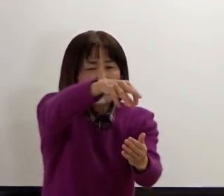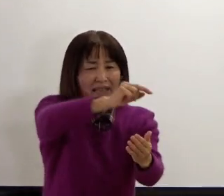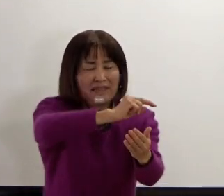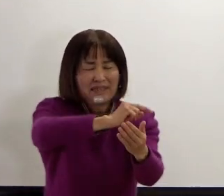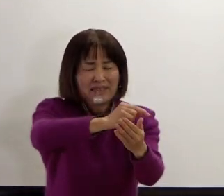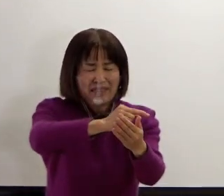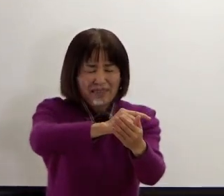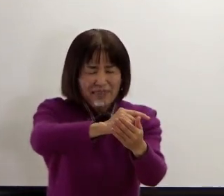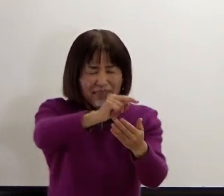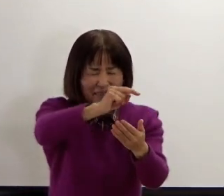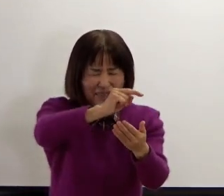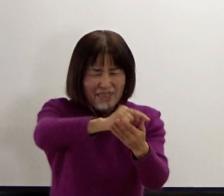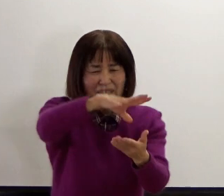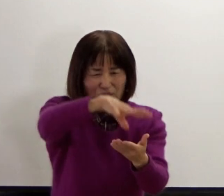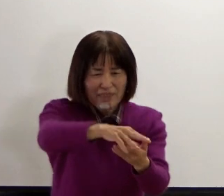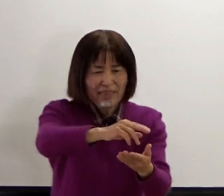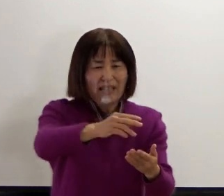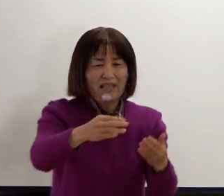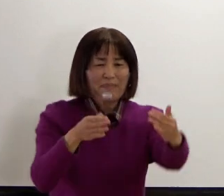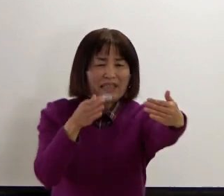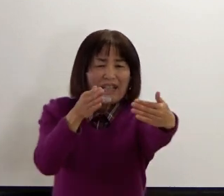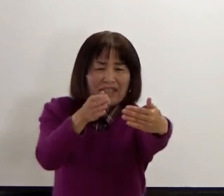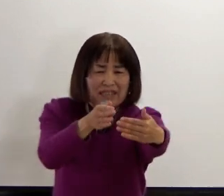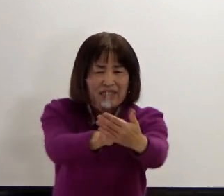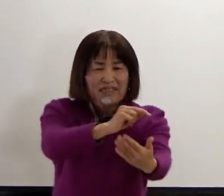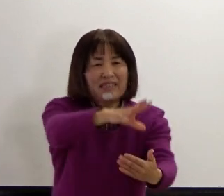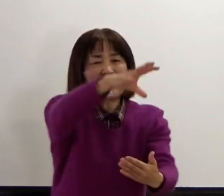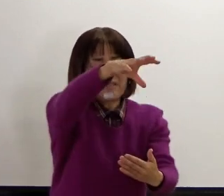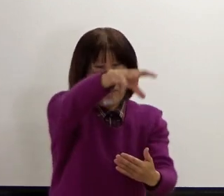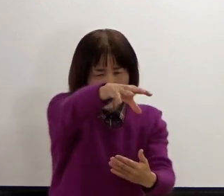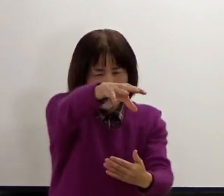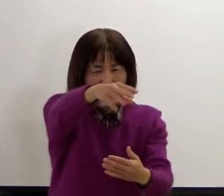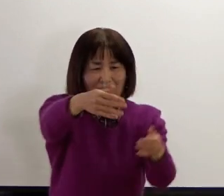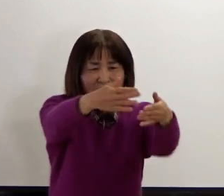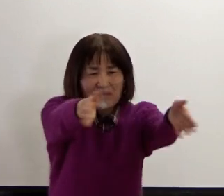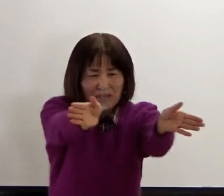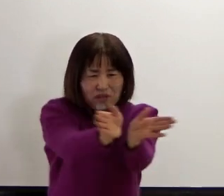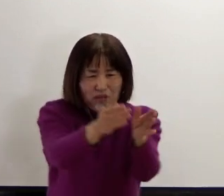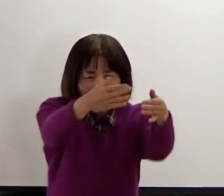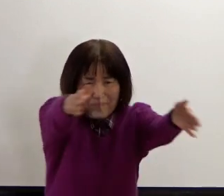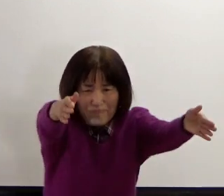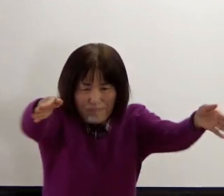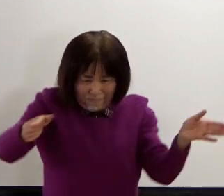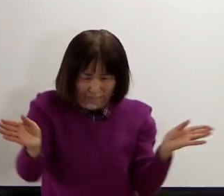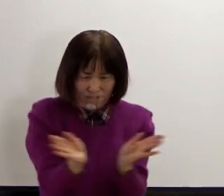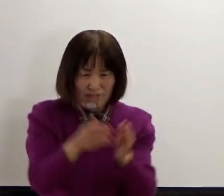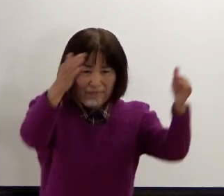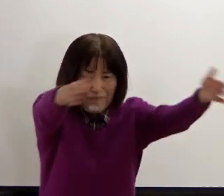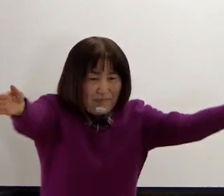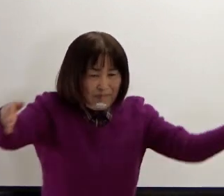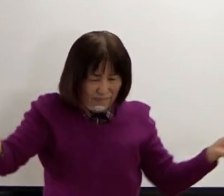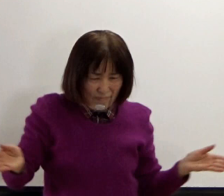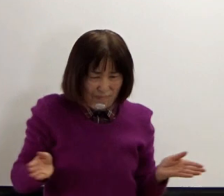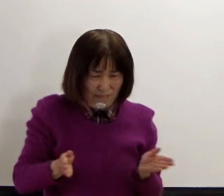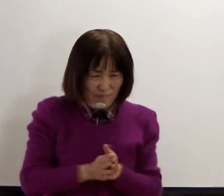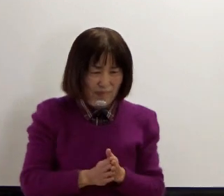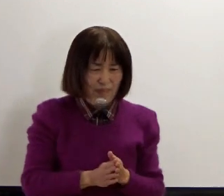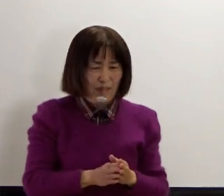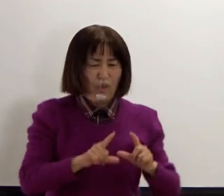所というところですねあって、ここは年に1回大祭司しか入れない、そこに契約の箱があったりするわけですけれども、その前